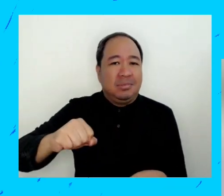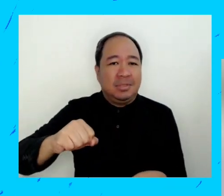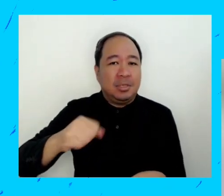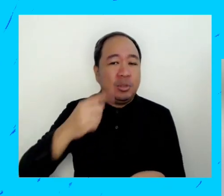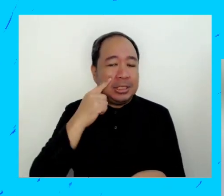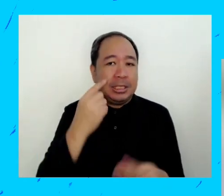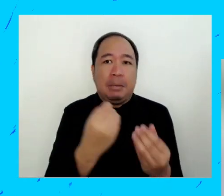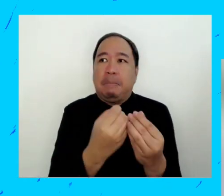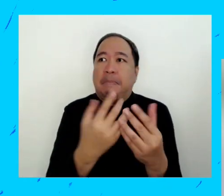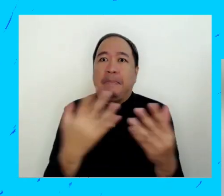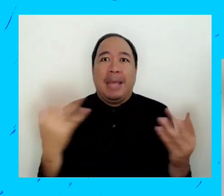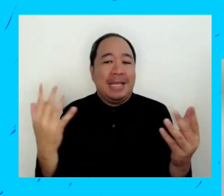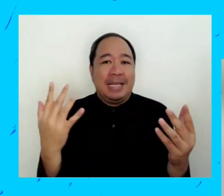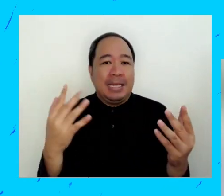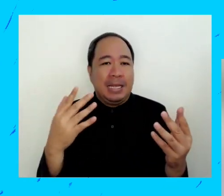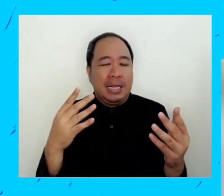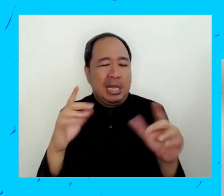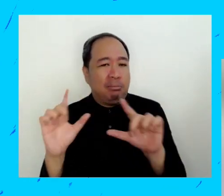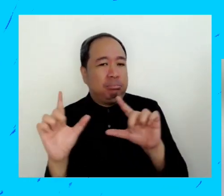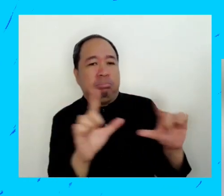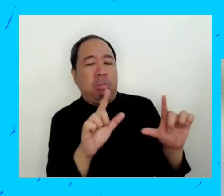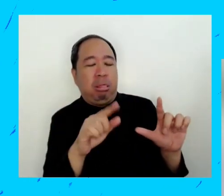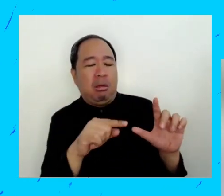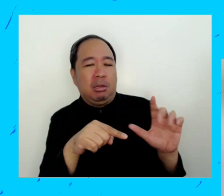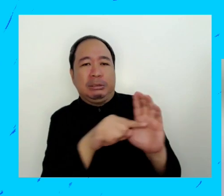qu'il y a beaucoup